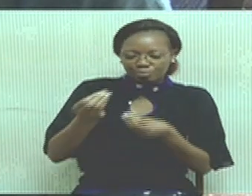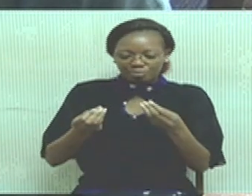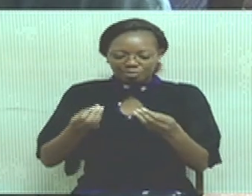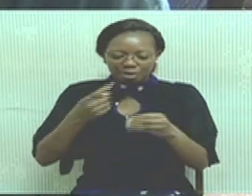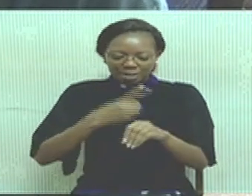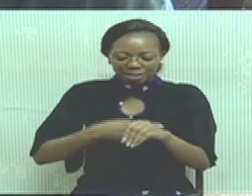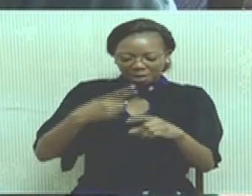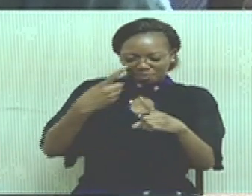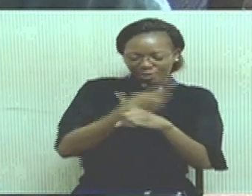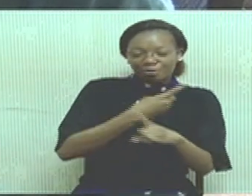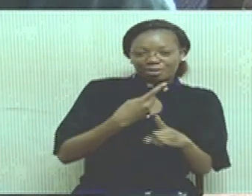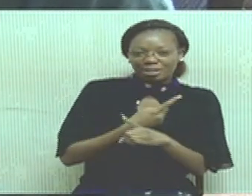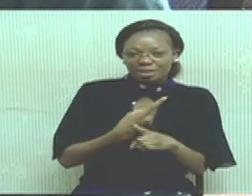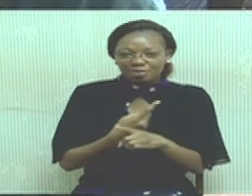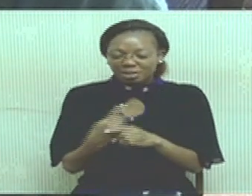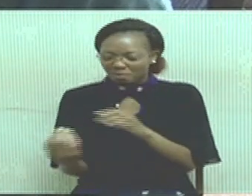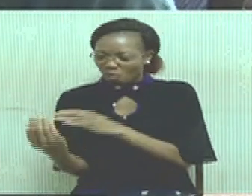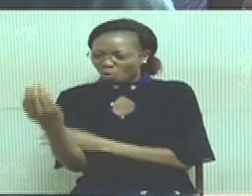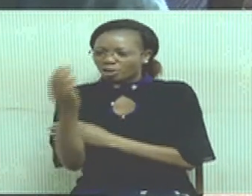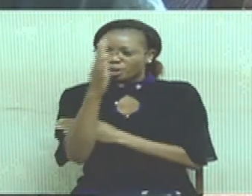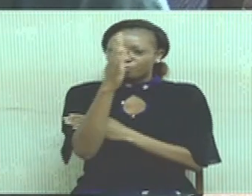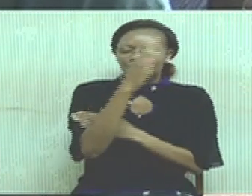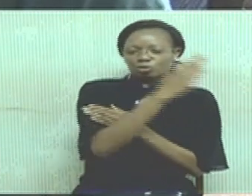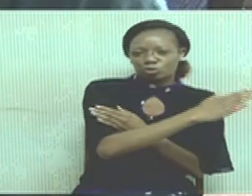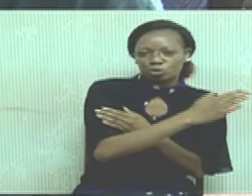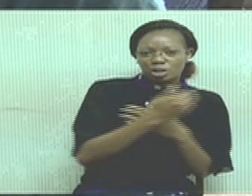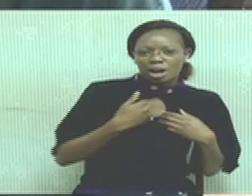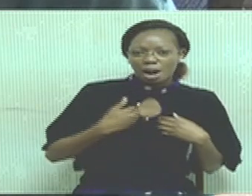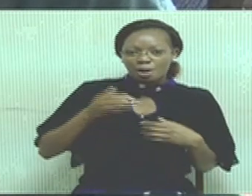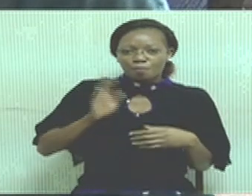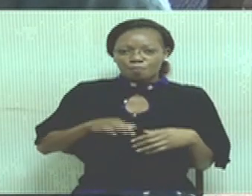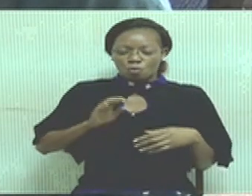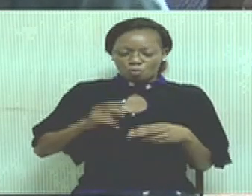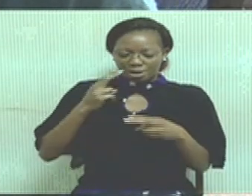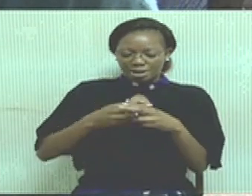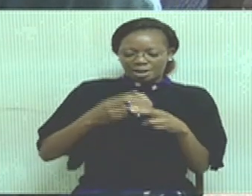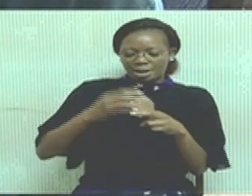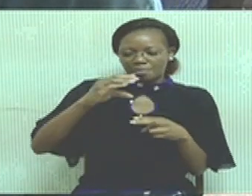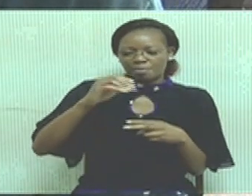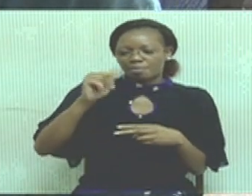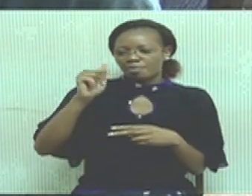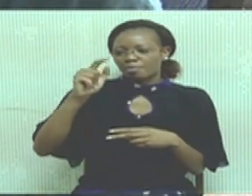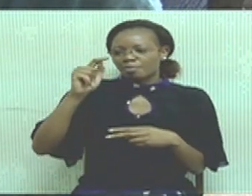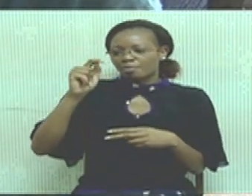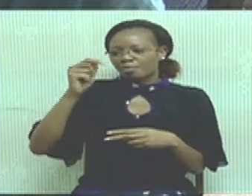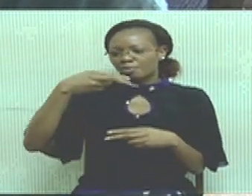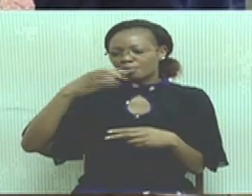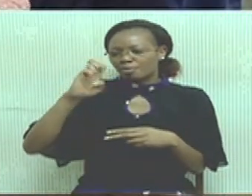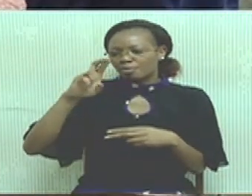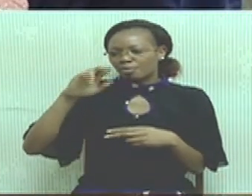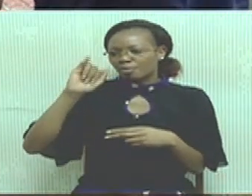ya kutosha. Alafu baadaye, ukisha kamua, tena uongeze majani ingine, jioni pia upate maziwa